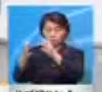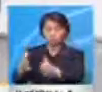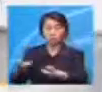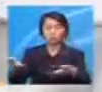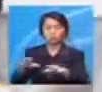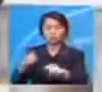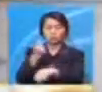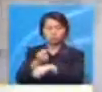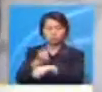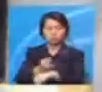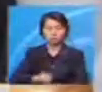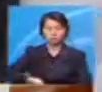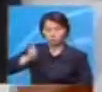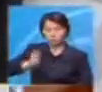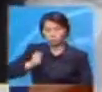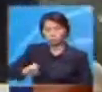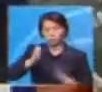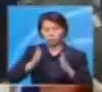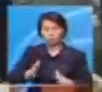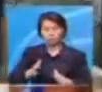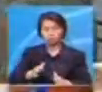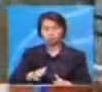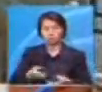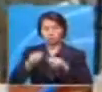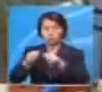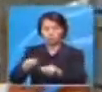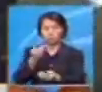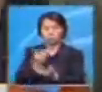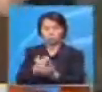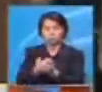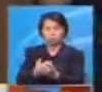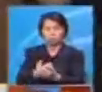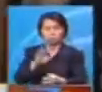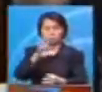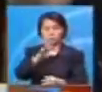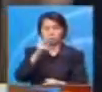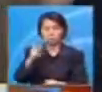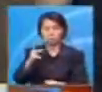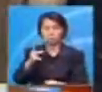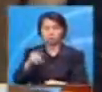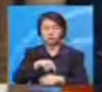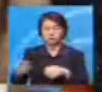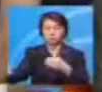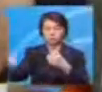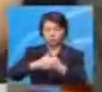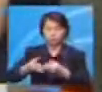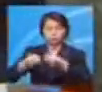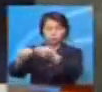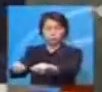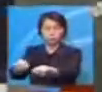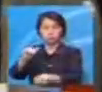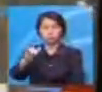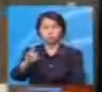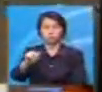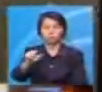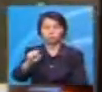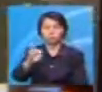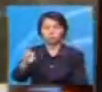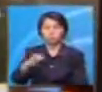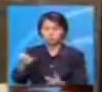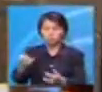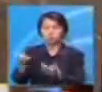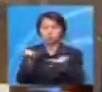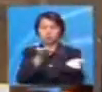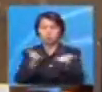tugas Hakim sabariah Atan turut mengarahkan Wang jaminan berjumlah rm5,000 dipulangkan kepada Yusuf Yusuf kini